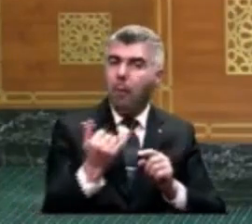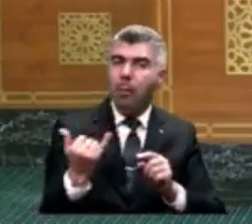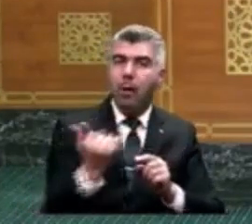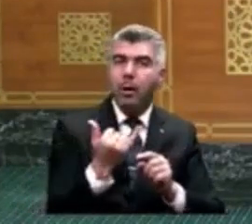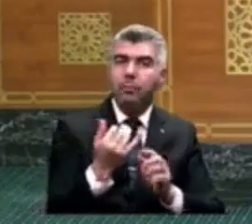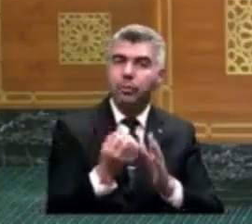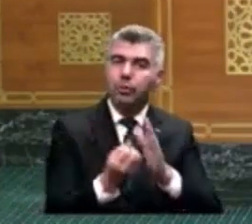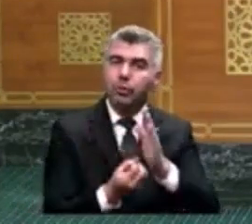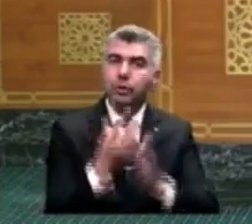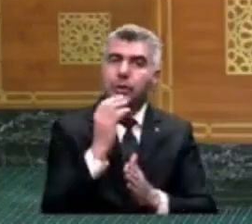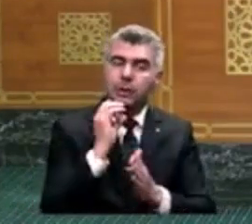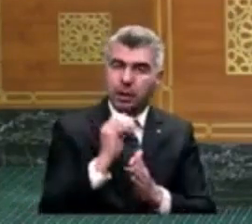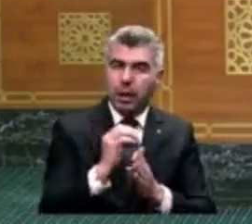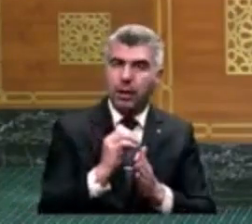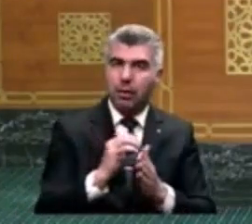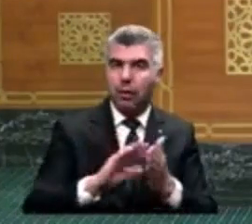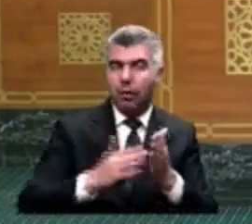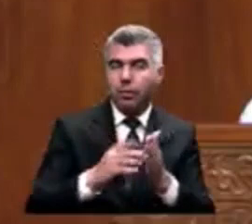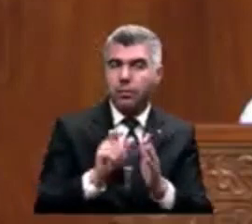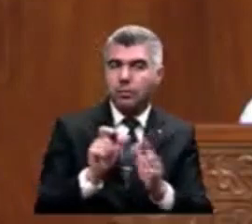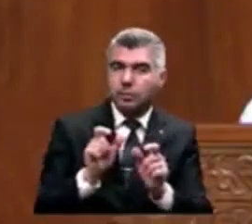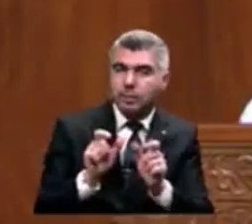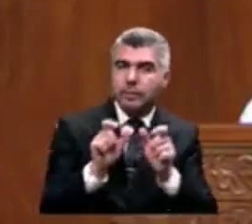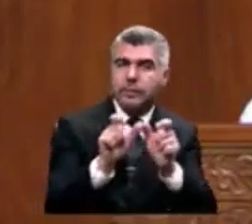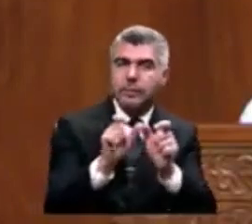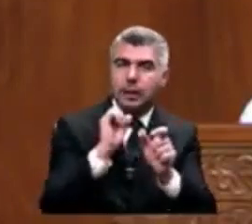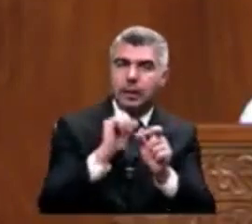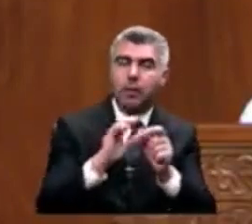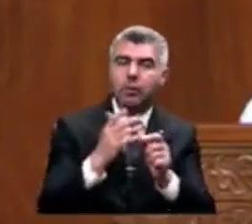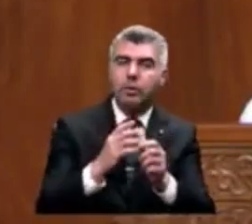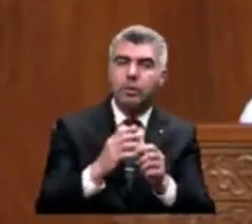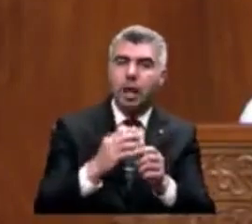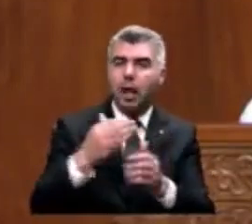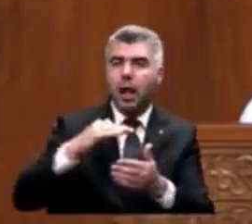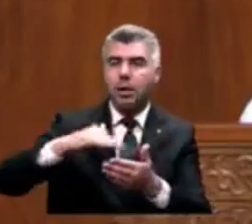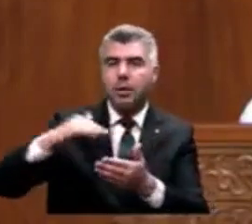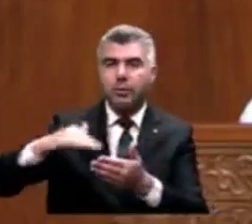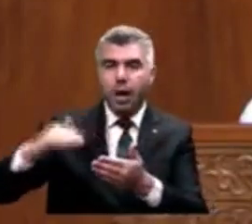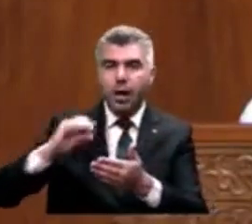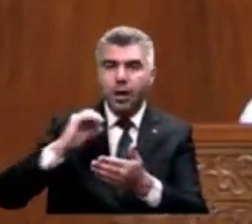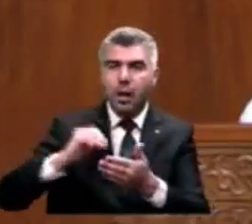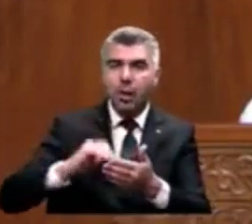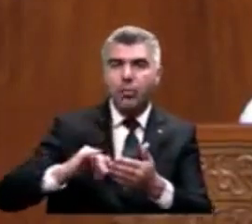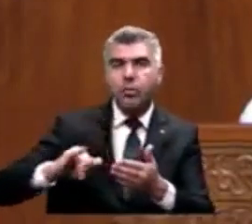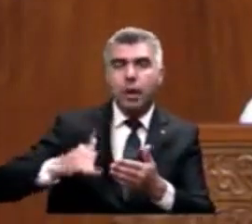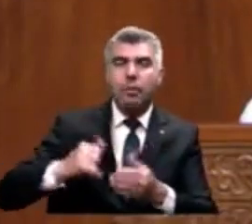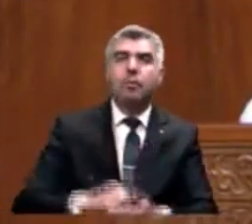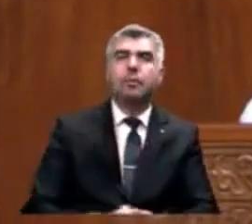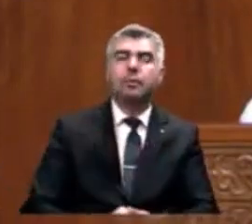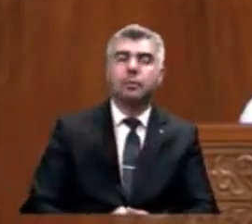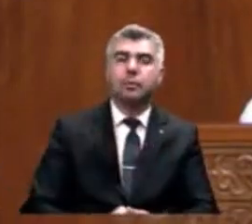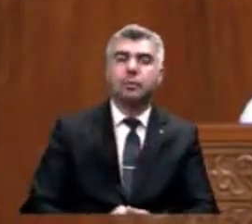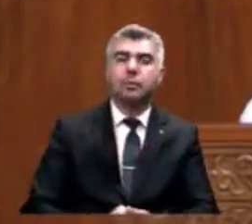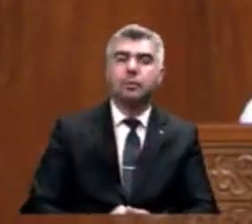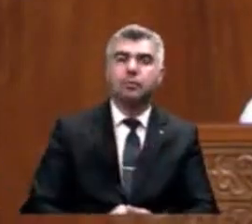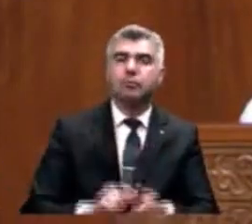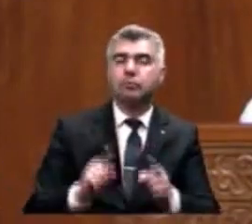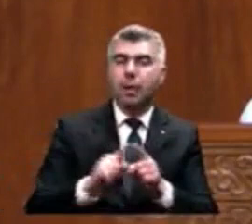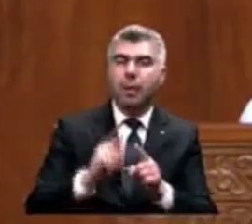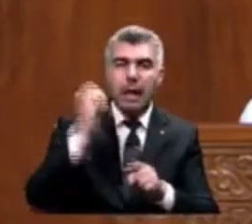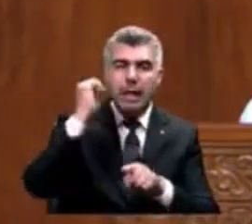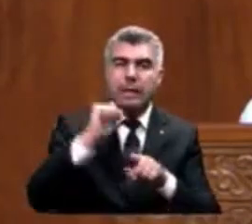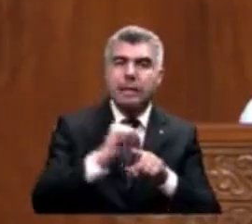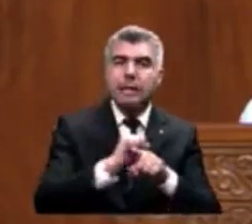فعالة تولي عناية خاصة للتلميذ. وقد تم إرساء مسار